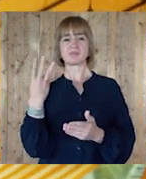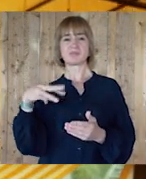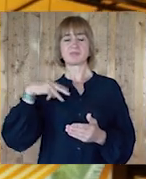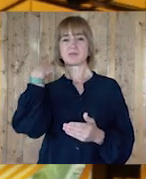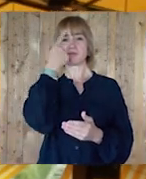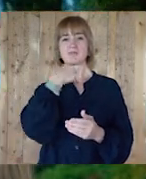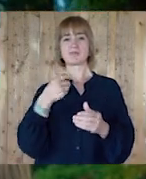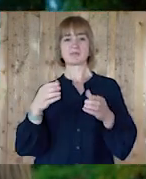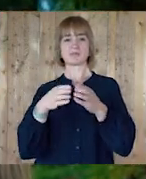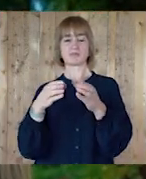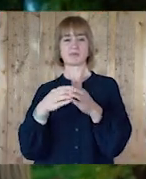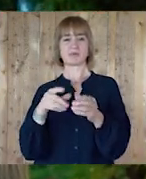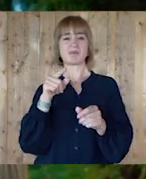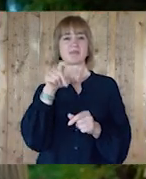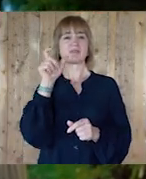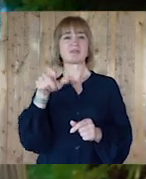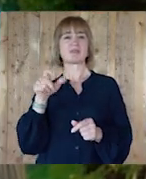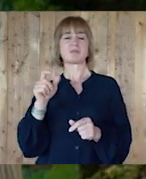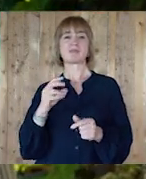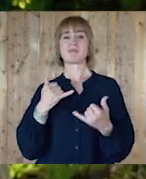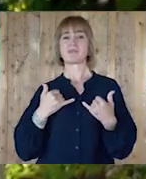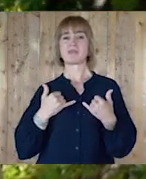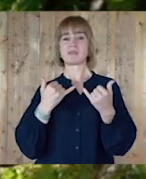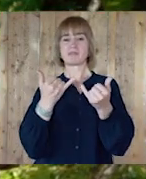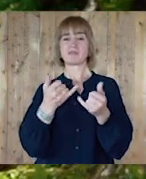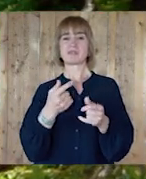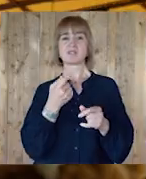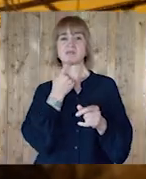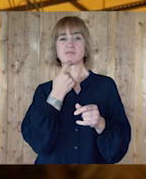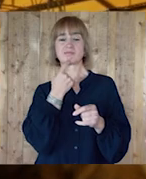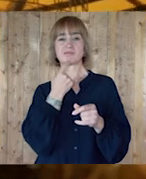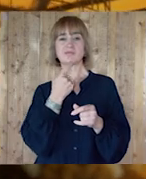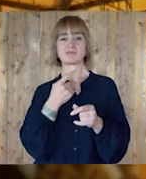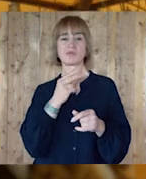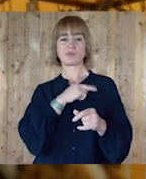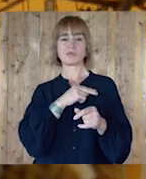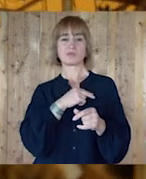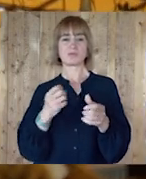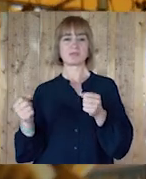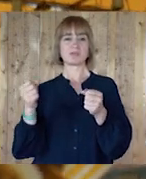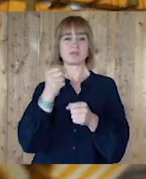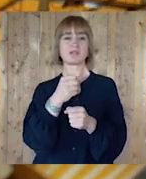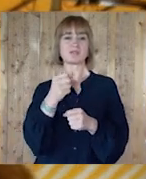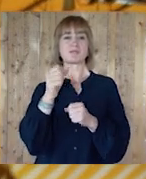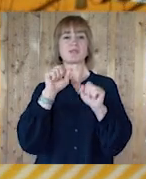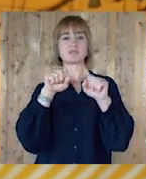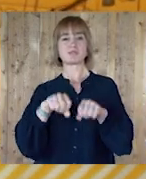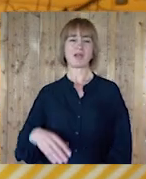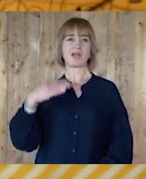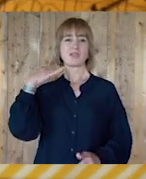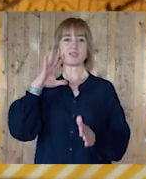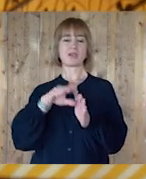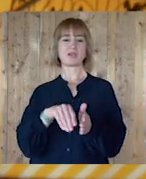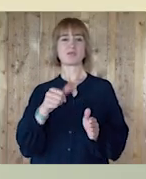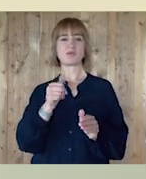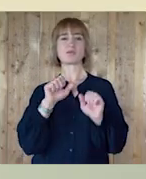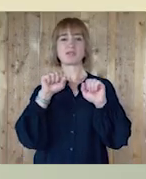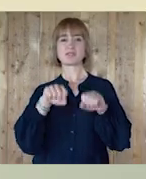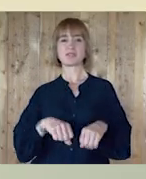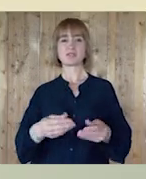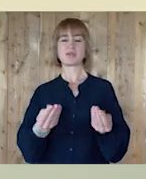მოწყვლადი ჯგუფების წარმომადგენლები, ძირითადად ის ადამიანები, ვისთვისაც გართულებულია დღეს შრომის ღია ბაზარზე დასაქმების